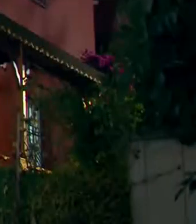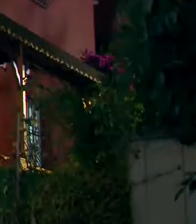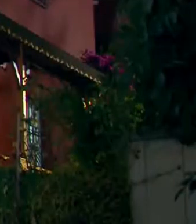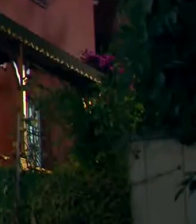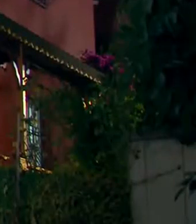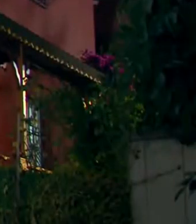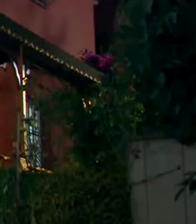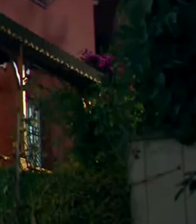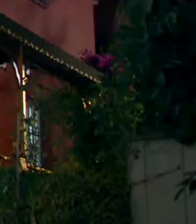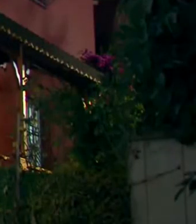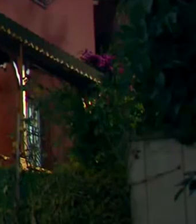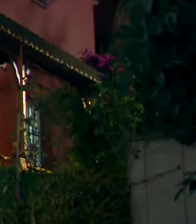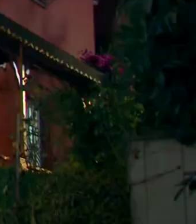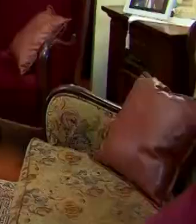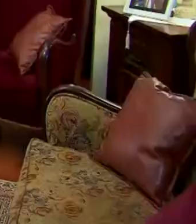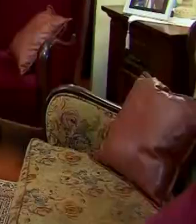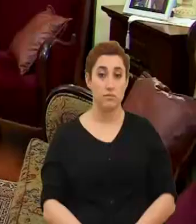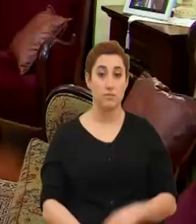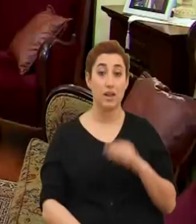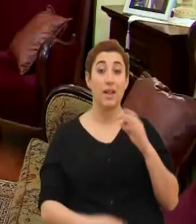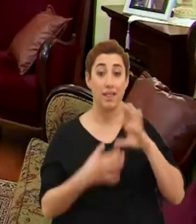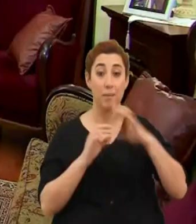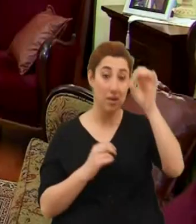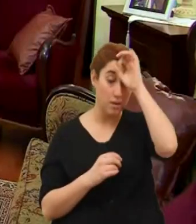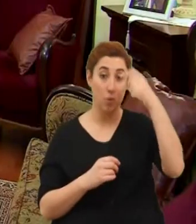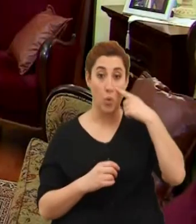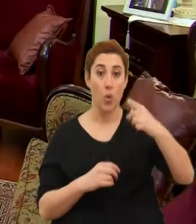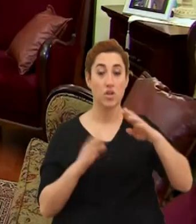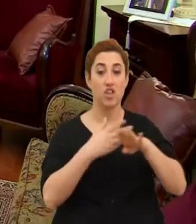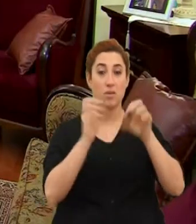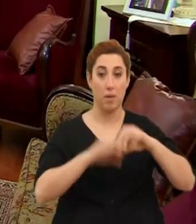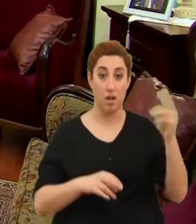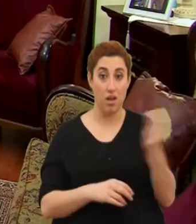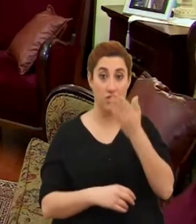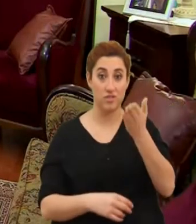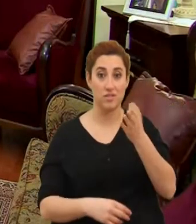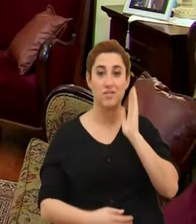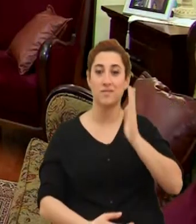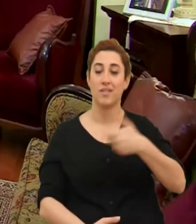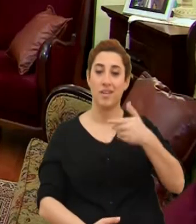Gece vakti, Mahmutların evi. Demek zabıtaları görünce malları bırakıp kaçtınız ha?